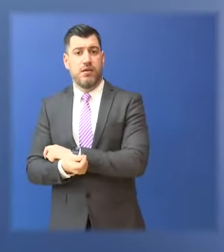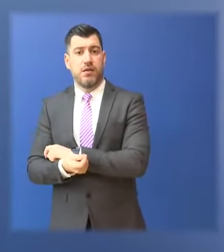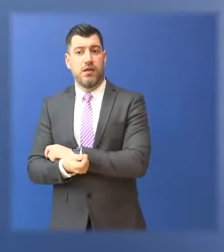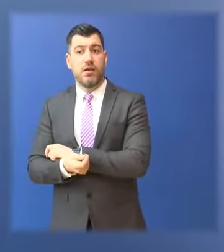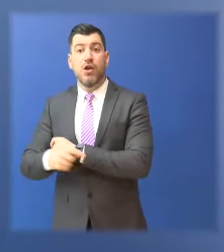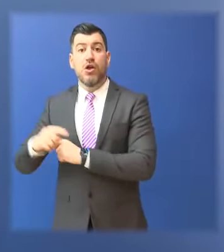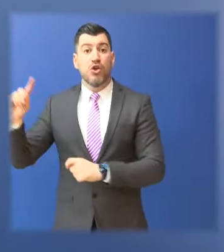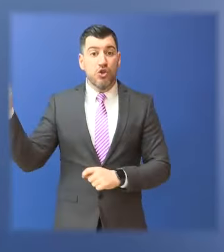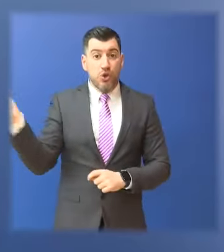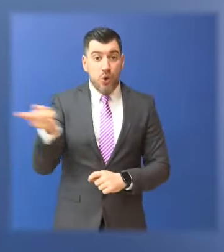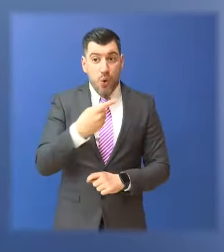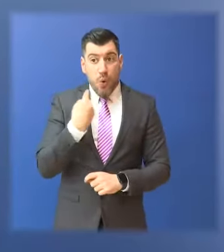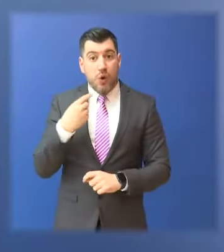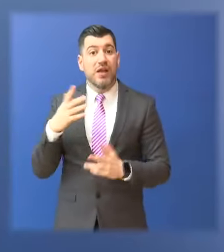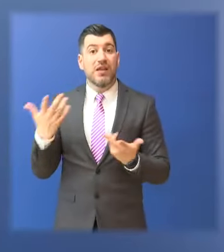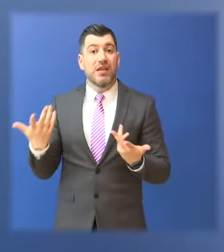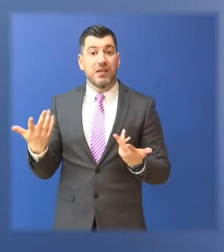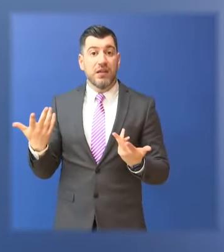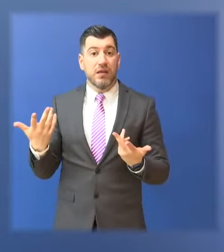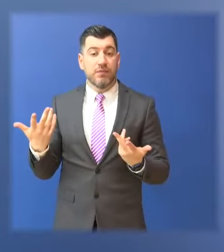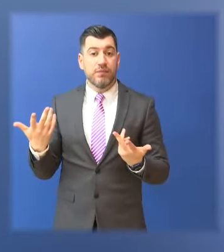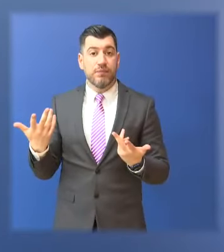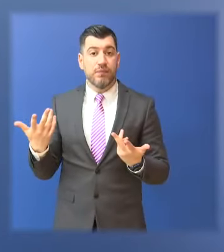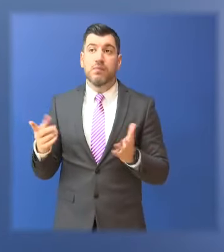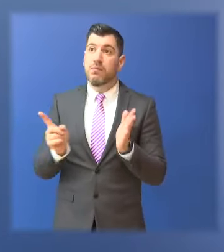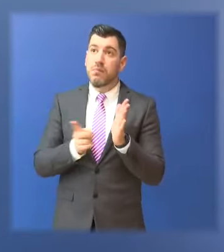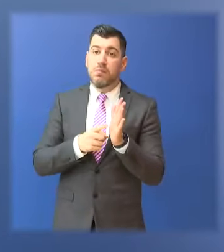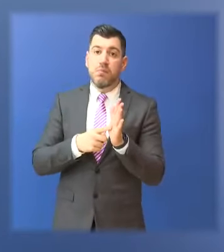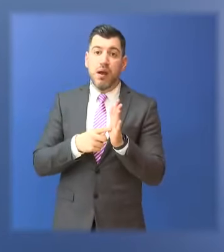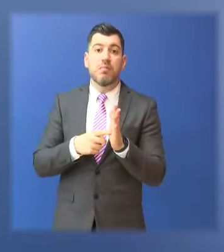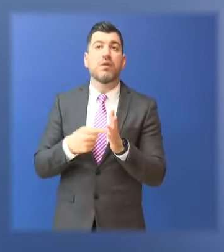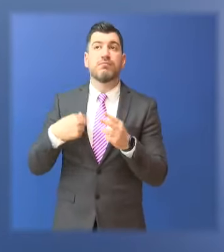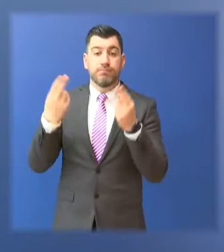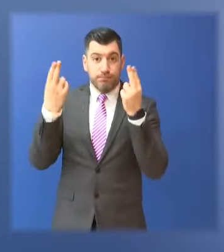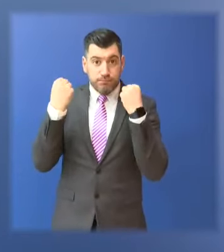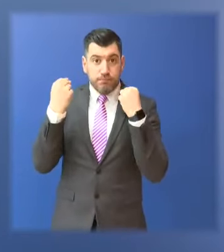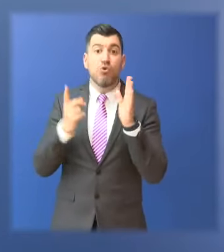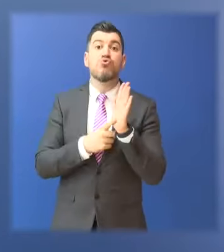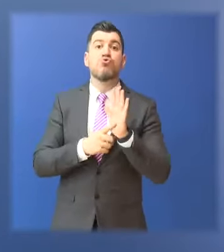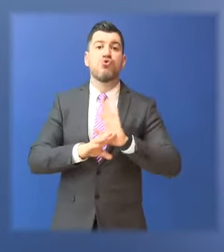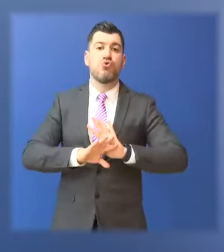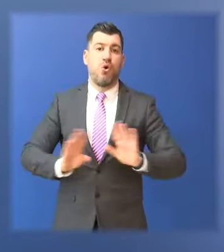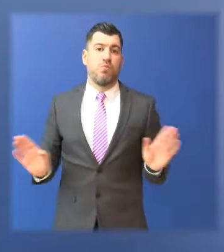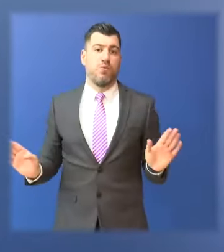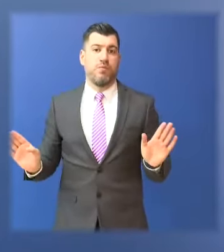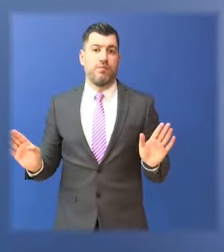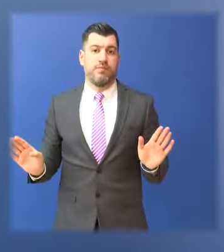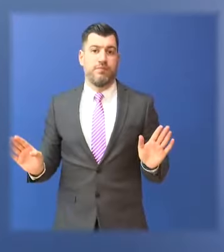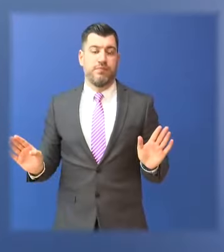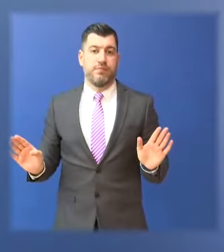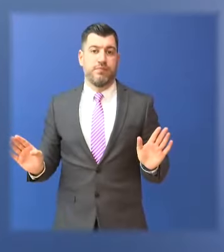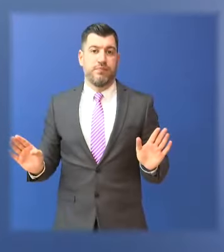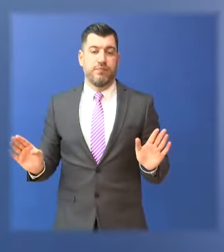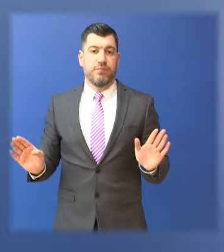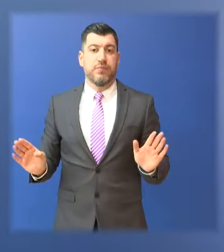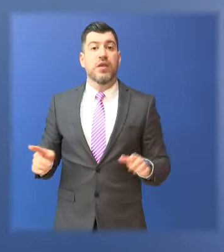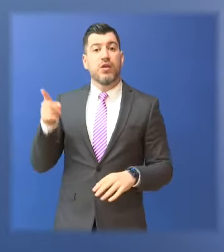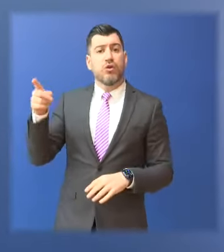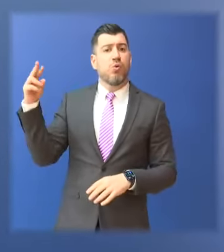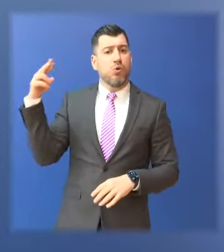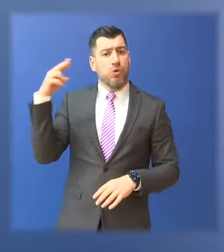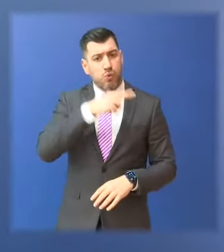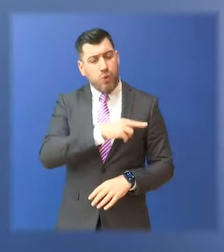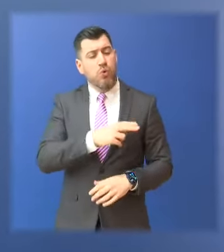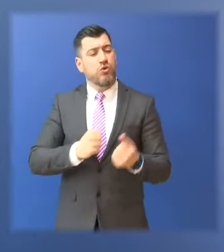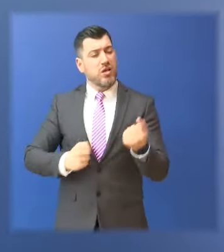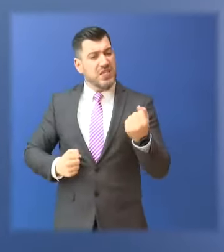νόμο, ο νόμος είναι πάνω από όλους, γιατί αυτό έχει καθήκον να κάνει. Και το αποδεικνύει με πράξεις και με πολιτικές στήριξης του εισοδήματος,